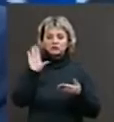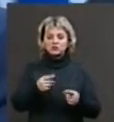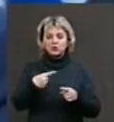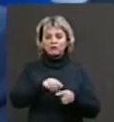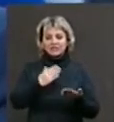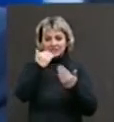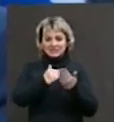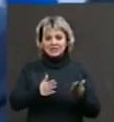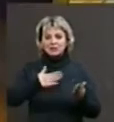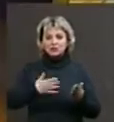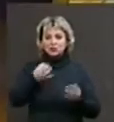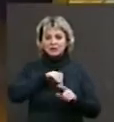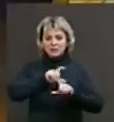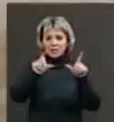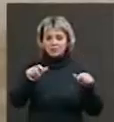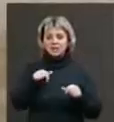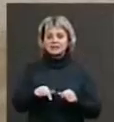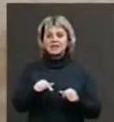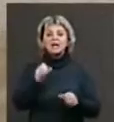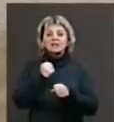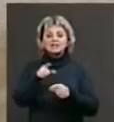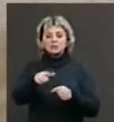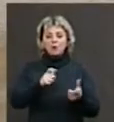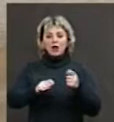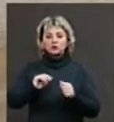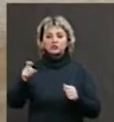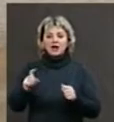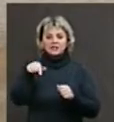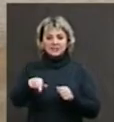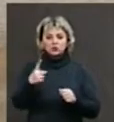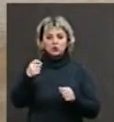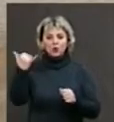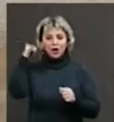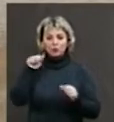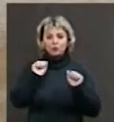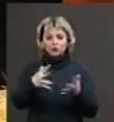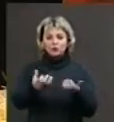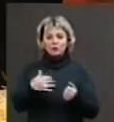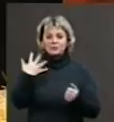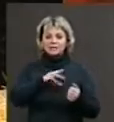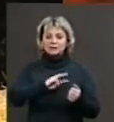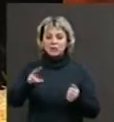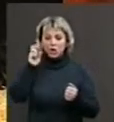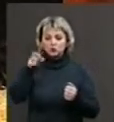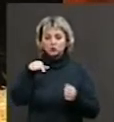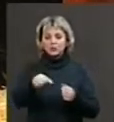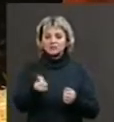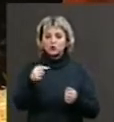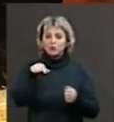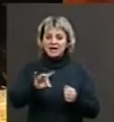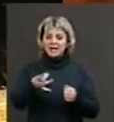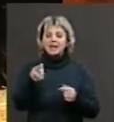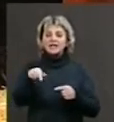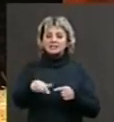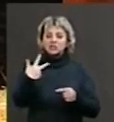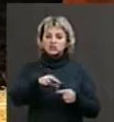в этой системе нашей потребкооперации. На создание молочной фермы на 100 голов можно получить 50 миллионов государственных рублей. Из